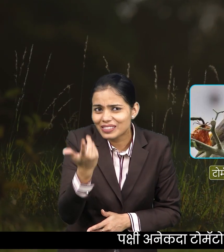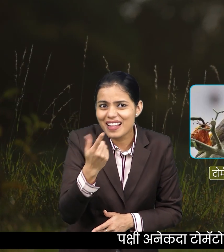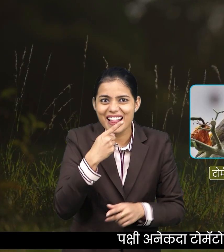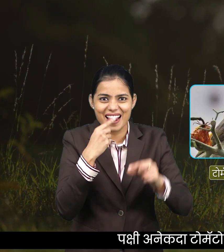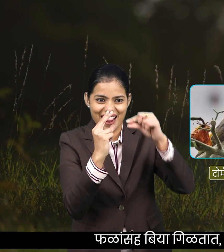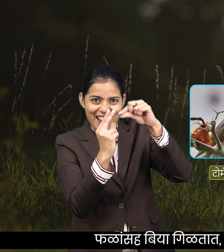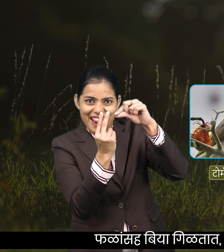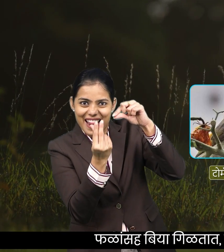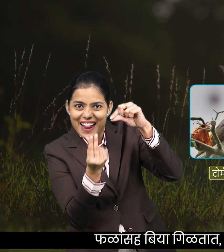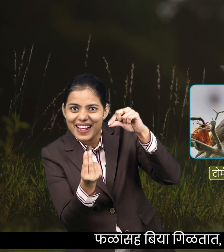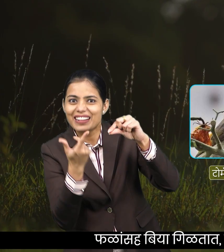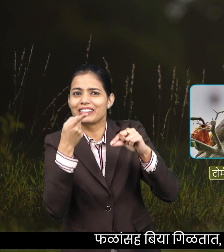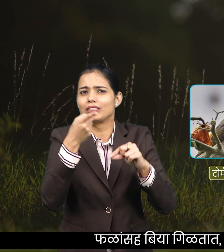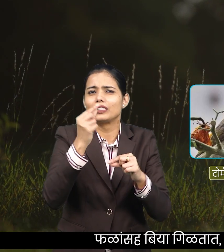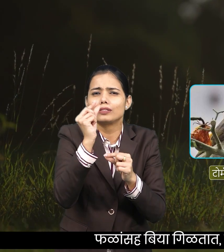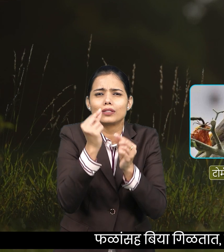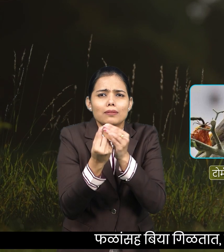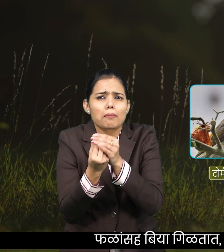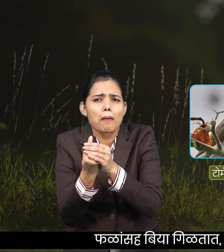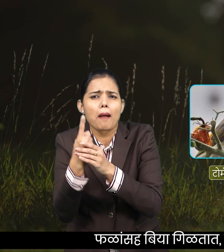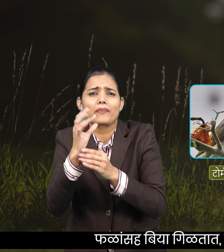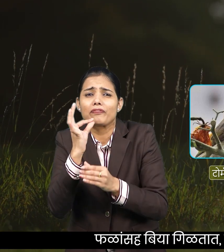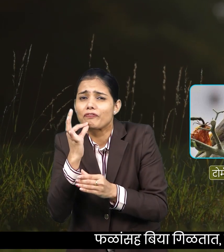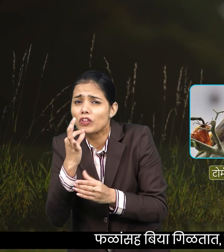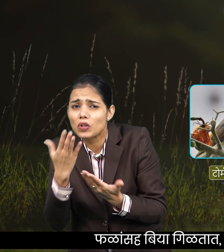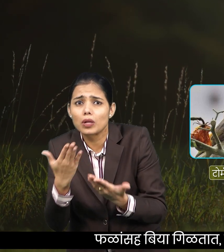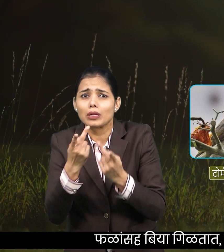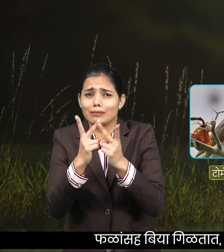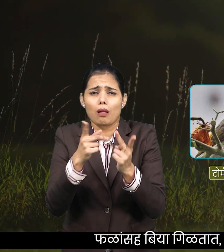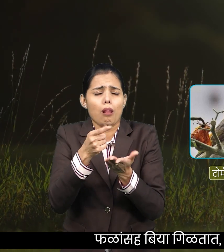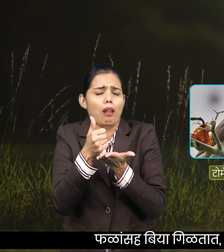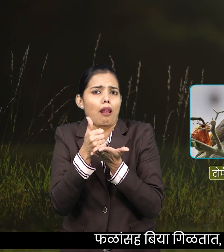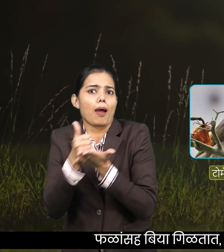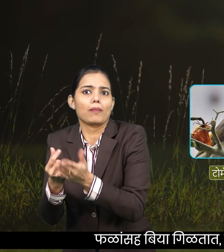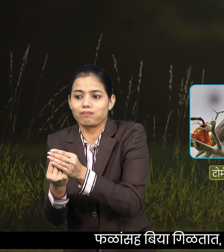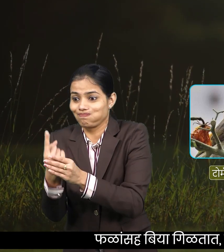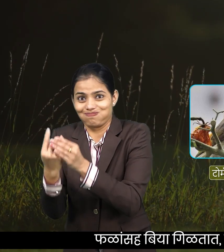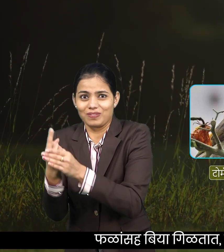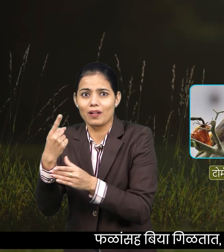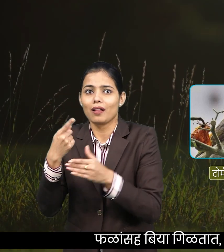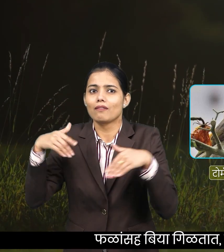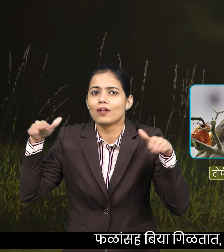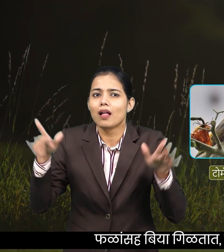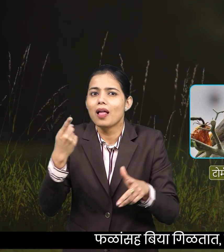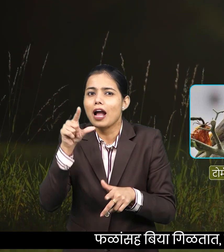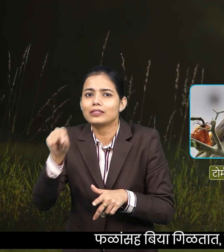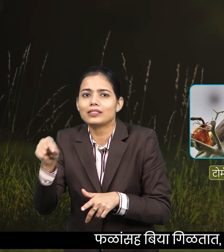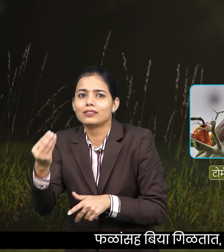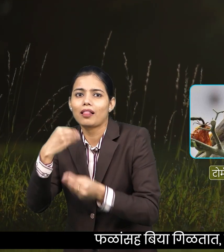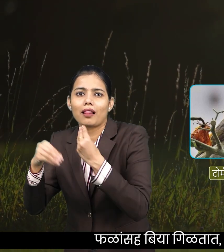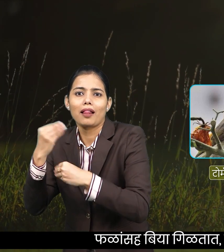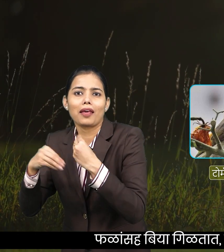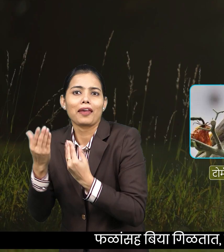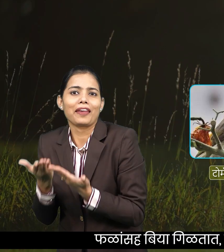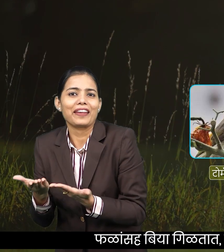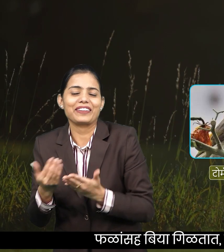फळे खातात. फळांसह बिया गिळतात, ज्यामुळे बिया पसरण्यास